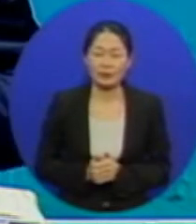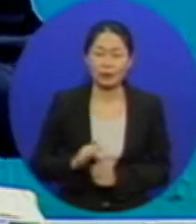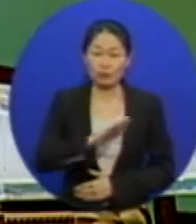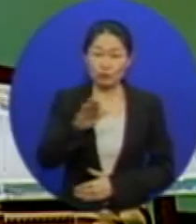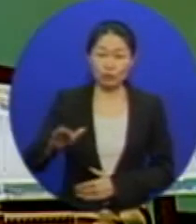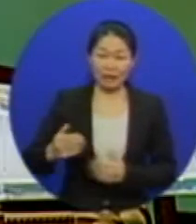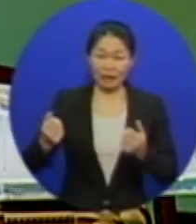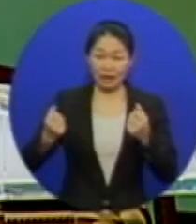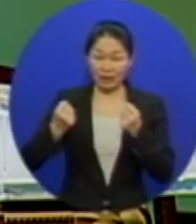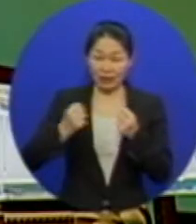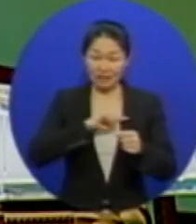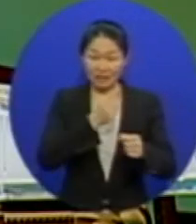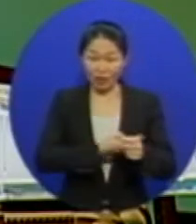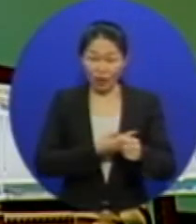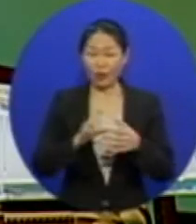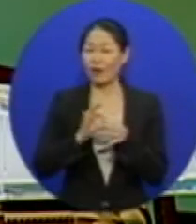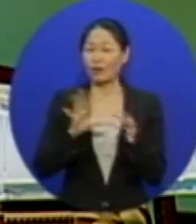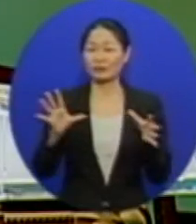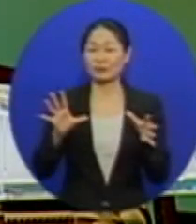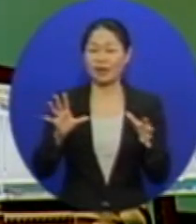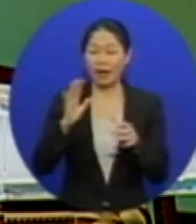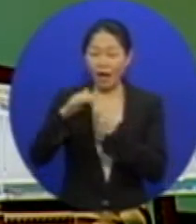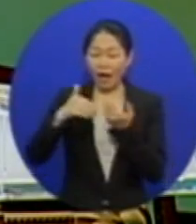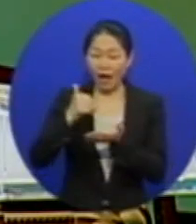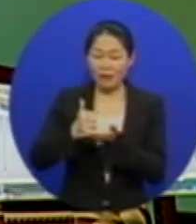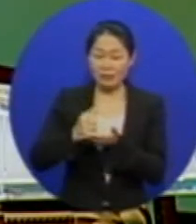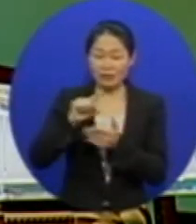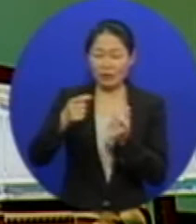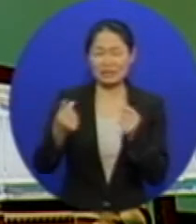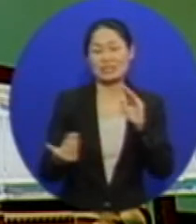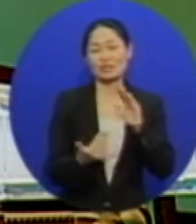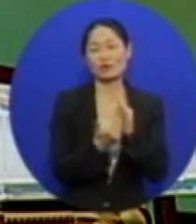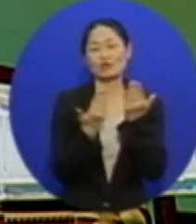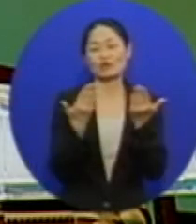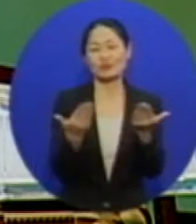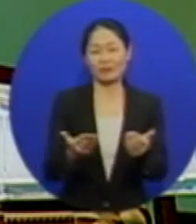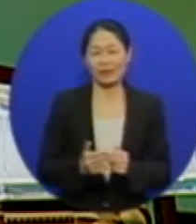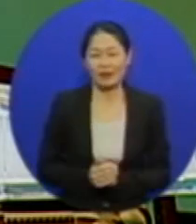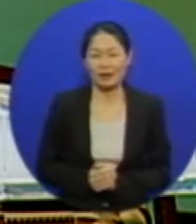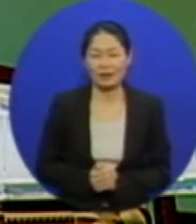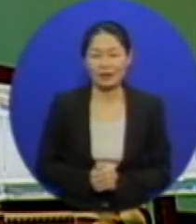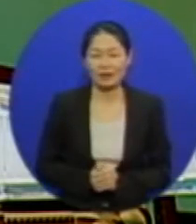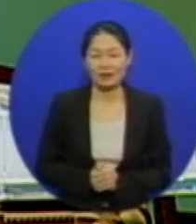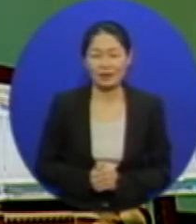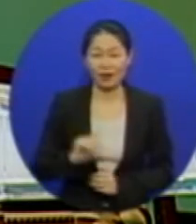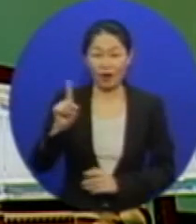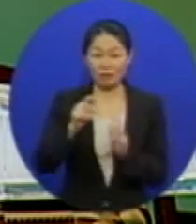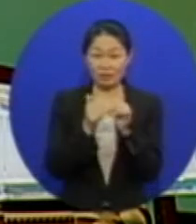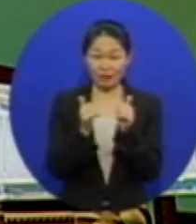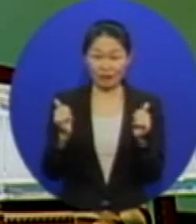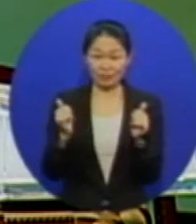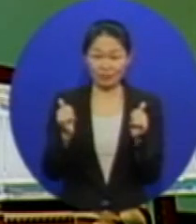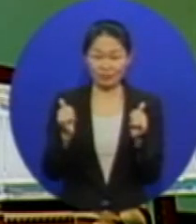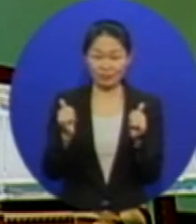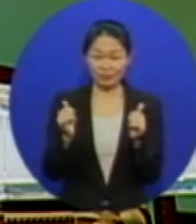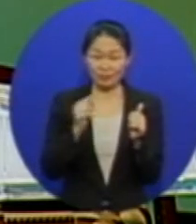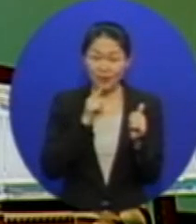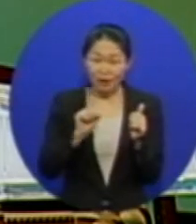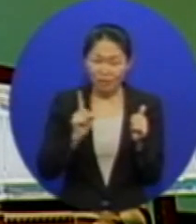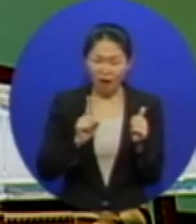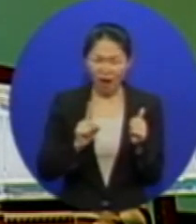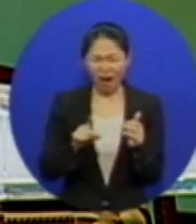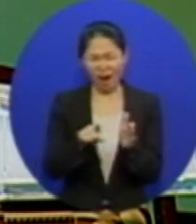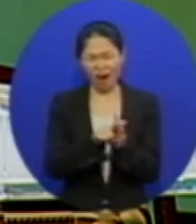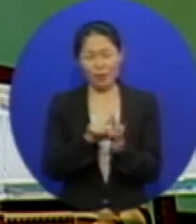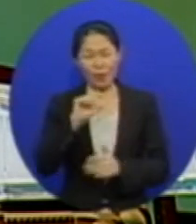우리의 능력과 상관없어요 하나님이 그렇게 다 이루어 주세요 어떤 분들은 믿어지지